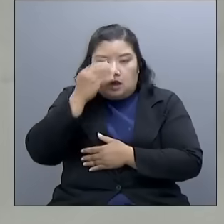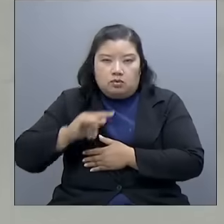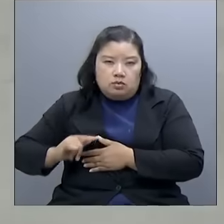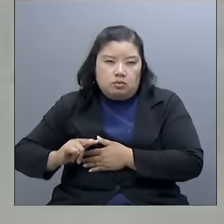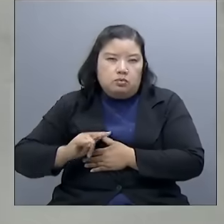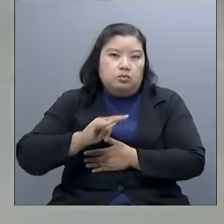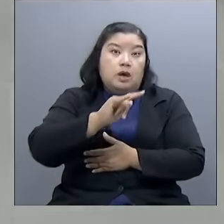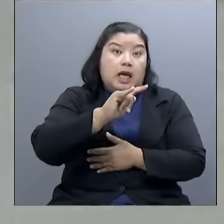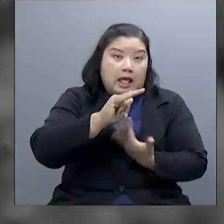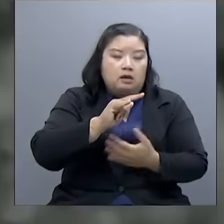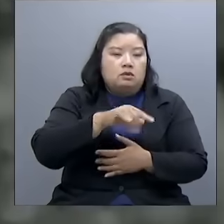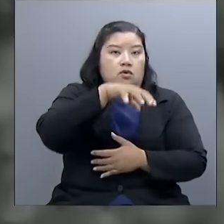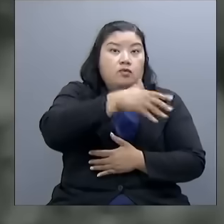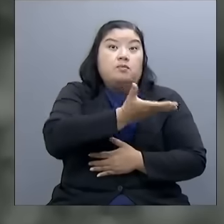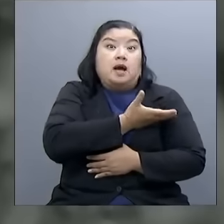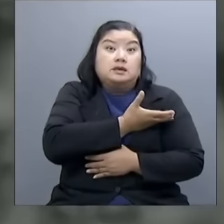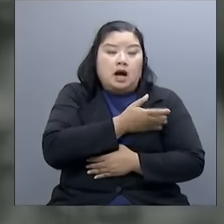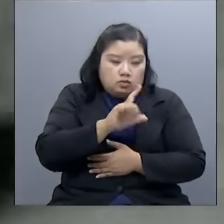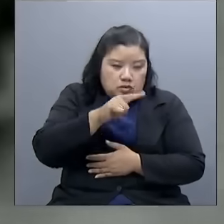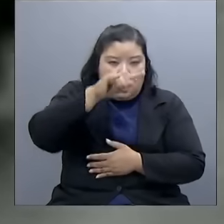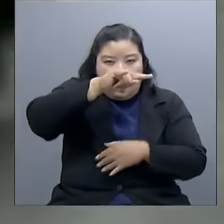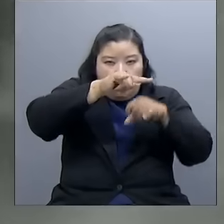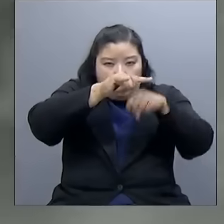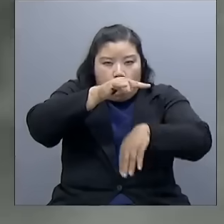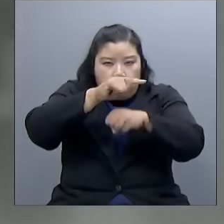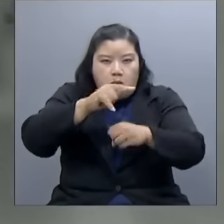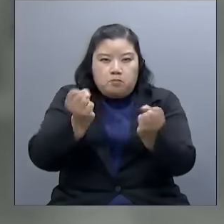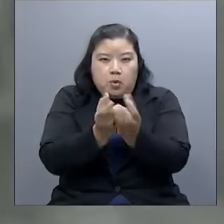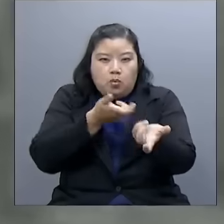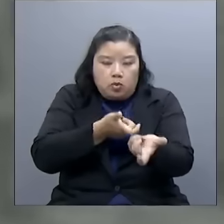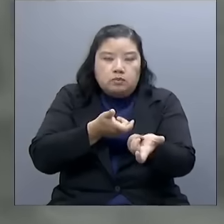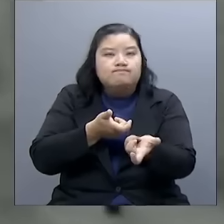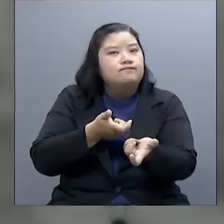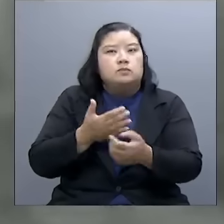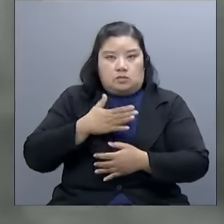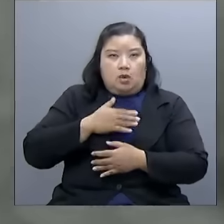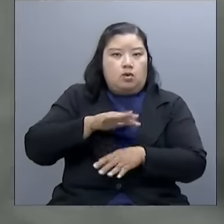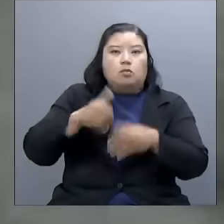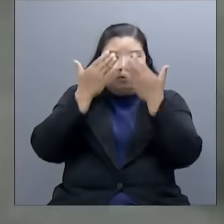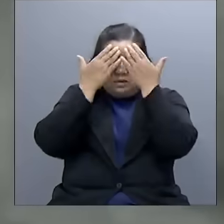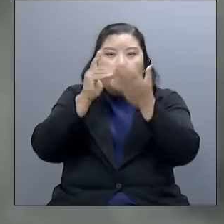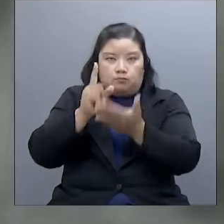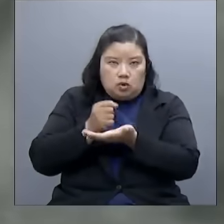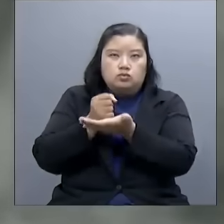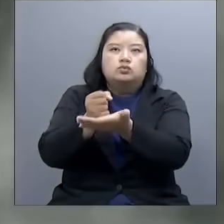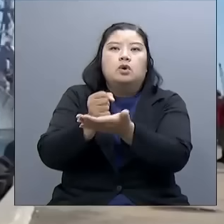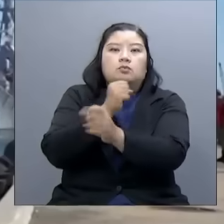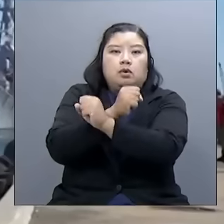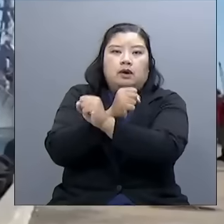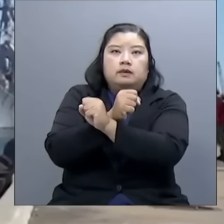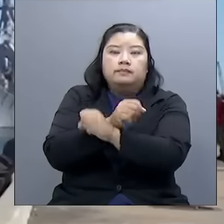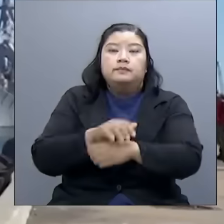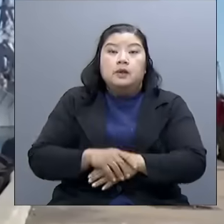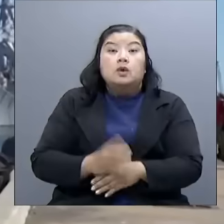พร้อมทั้งระบุด้วยนะคะว่าชาวมุสลิมมีหน้าที่ที่จะต้องตอบโต้เหตุการณ์ที่เกิดขึ้นค่ะการประกาศท่าทีในครั้งนี้เกิ